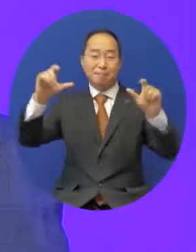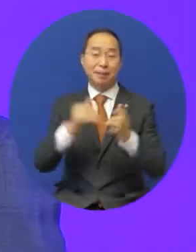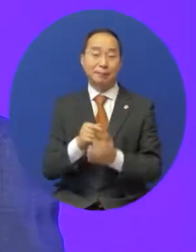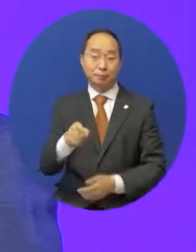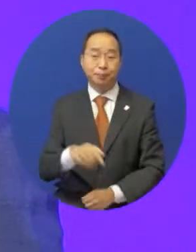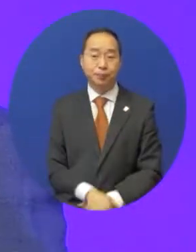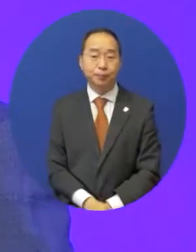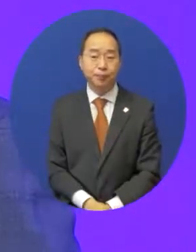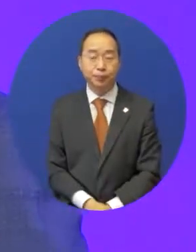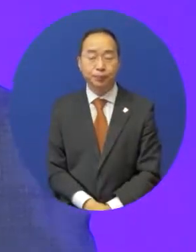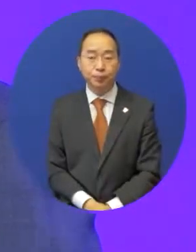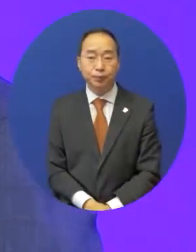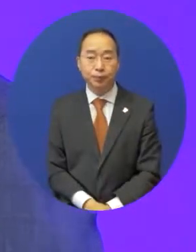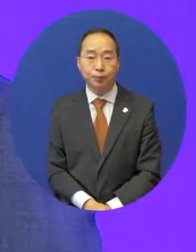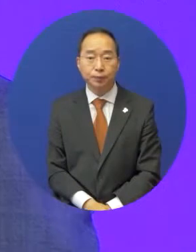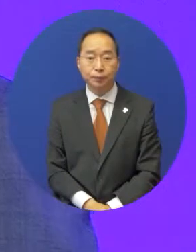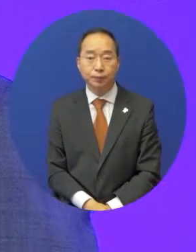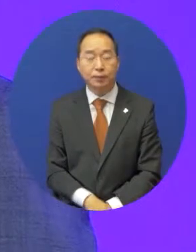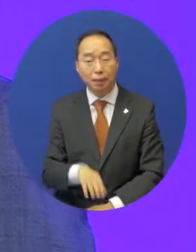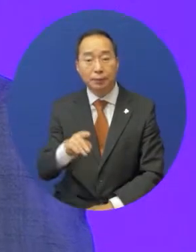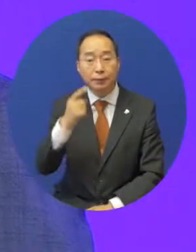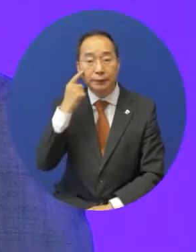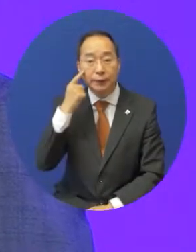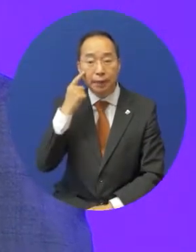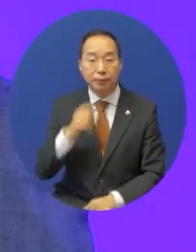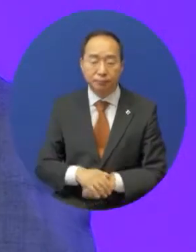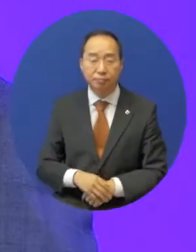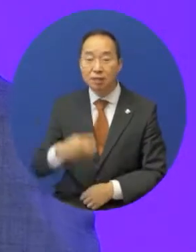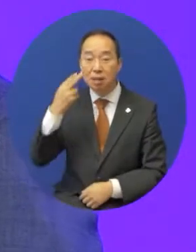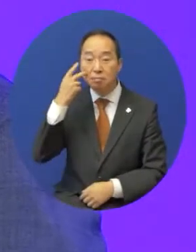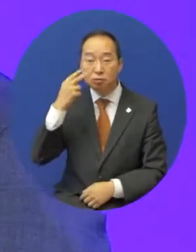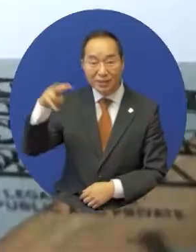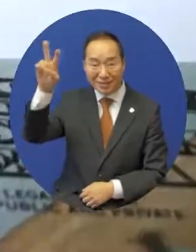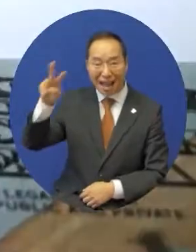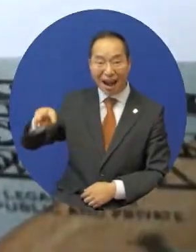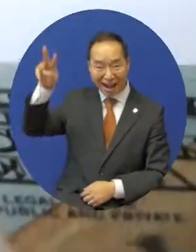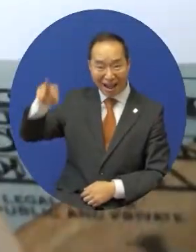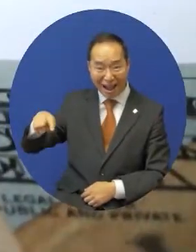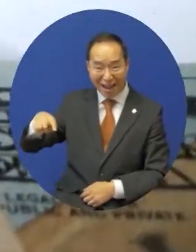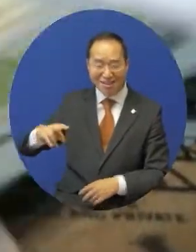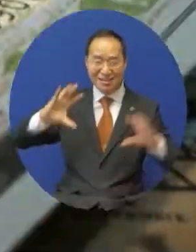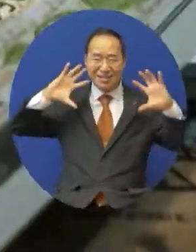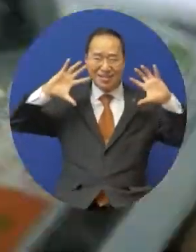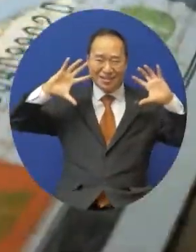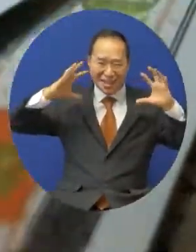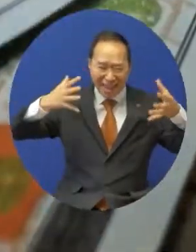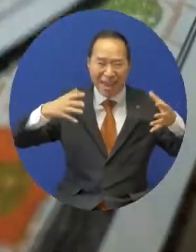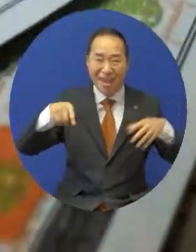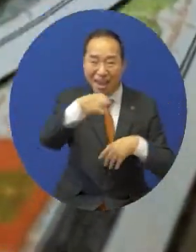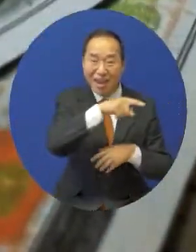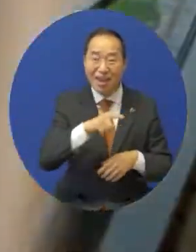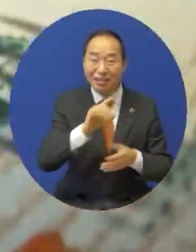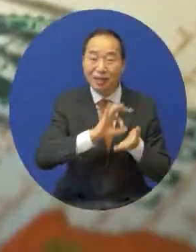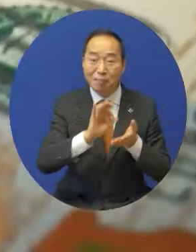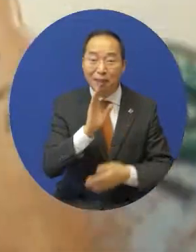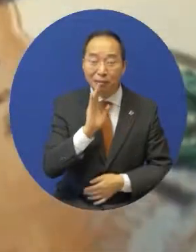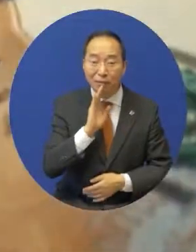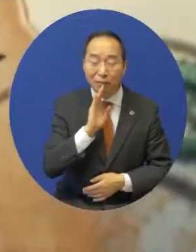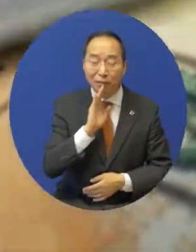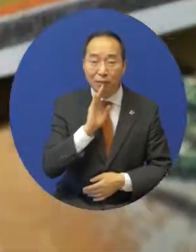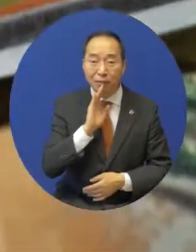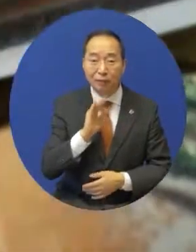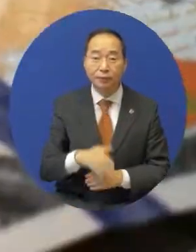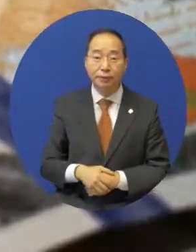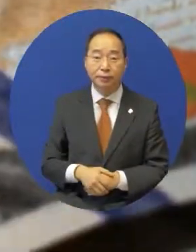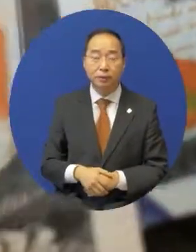암호화폐를 만들겠다라고 선언을 했습니다. 근데 생각을 한번 해보면 미국 달러가 전